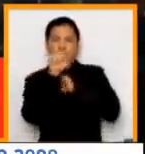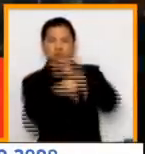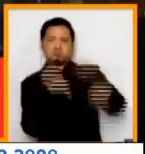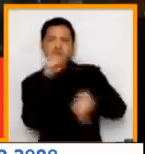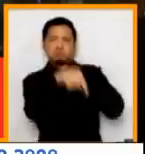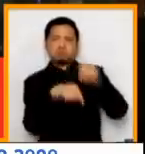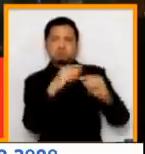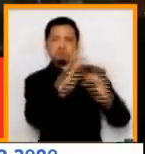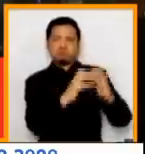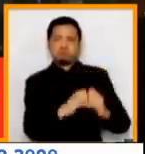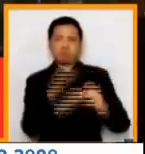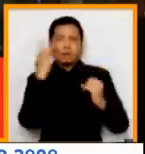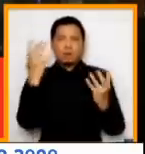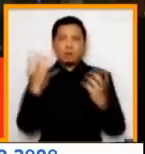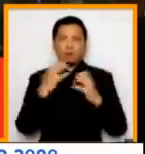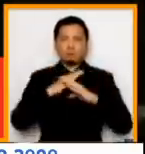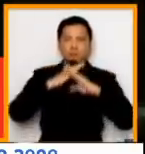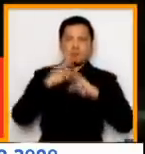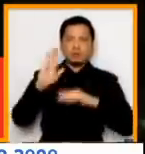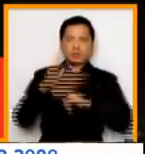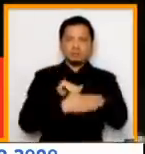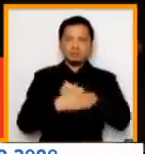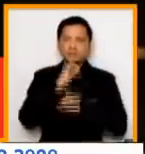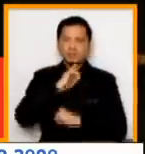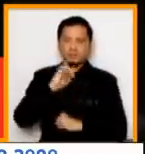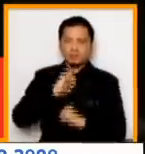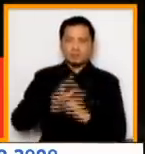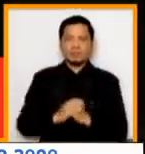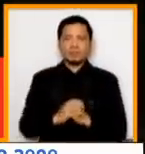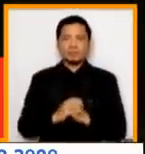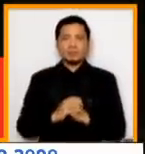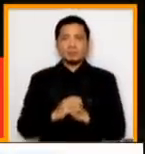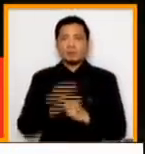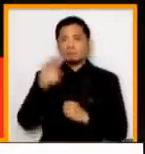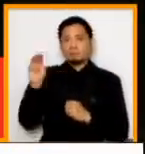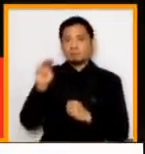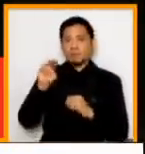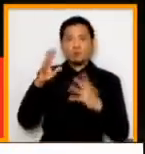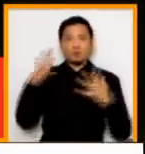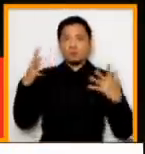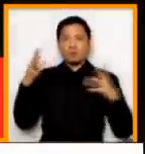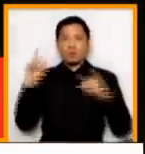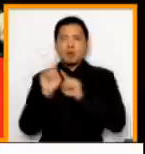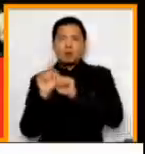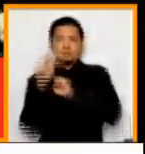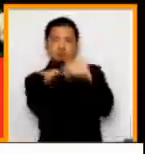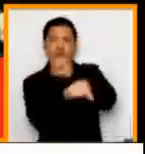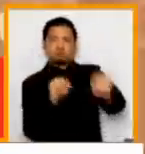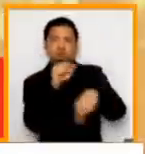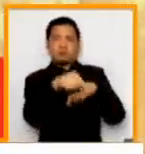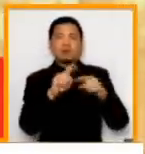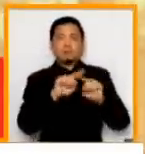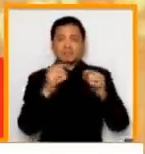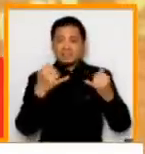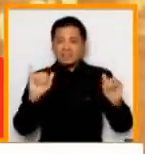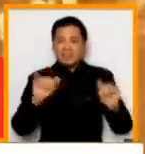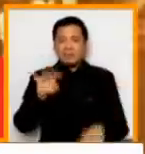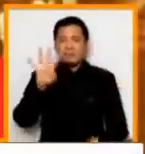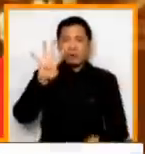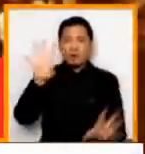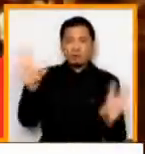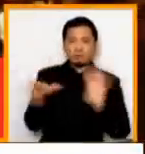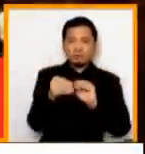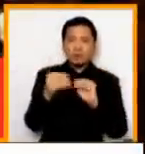Mula nang magsagawa ng airstrikes ang Israel noong Lunes, apat na gusali na ang kanilang pinabagsak.